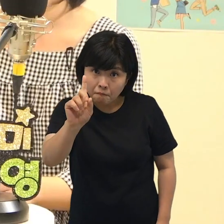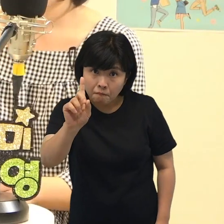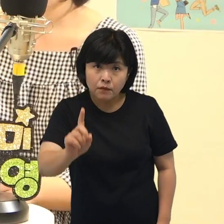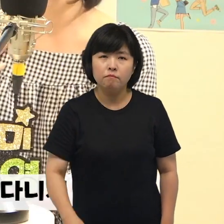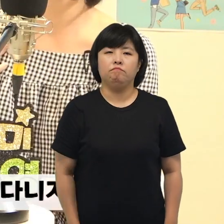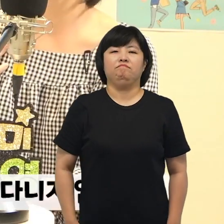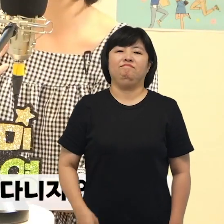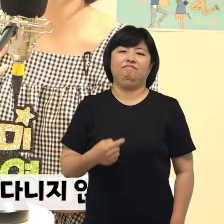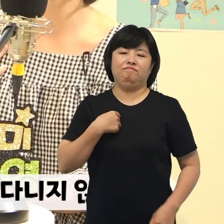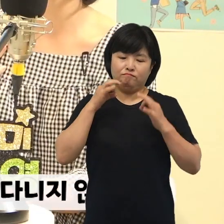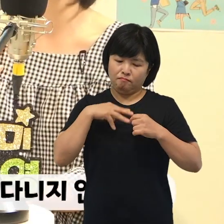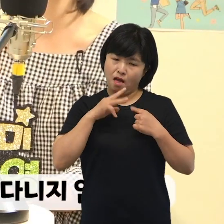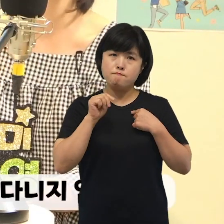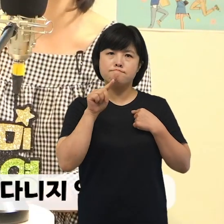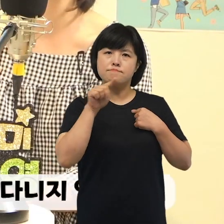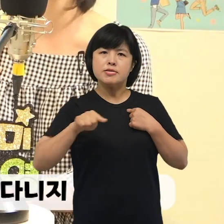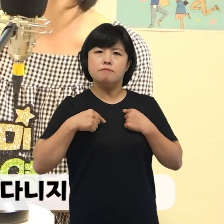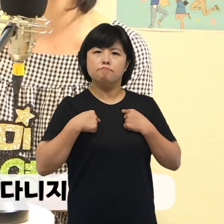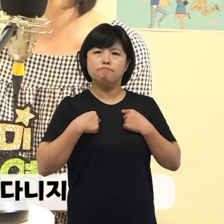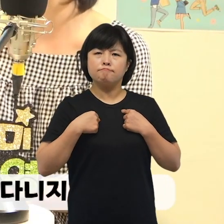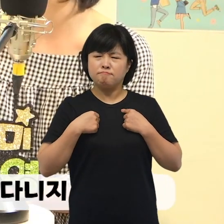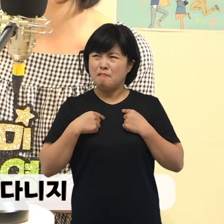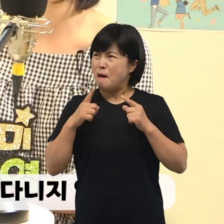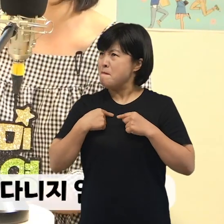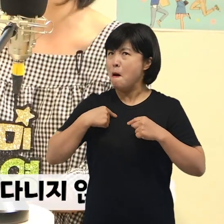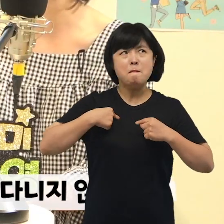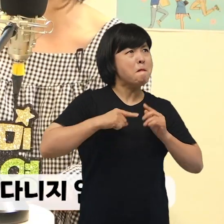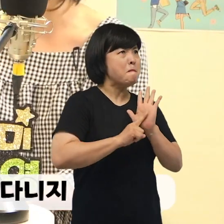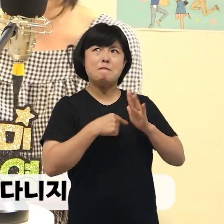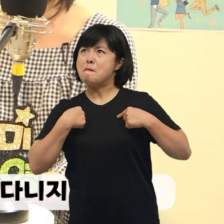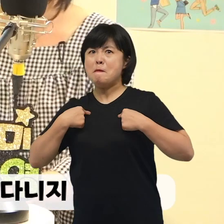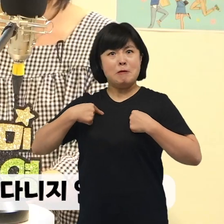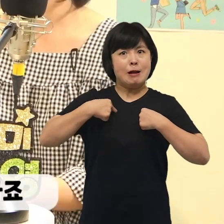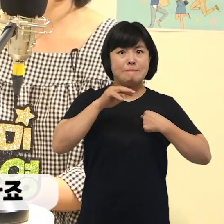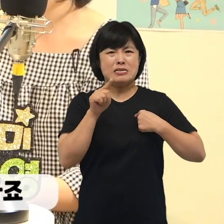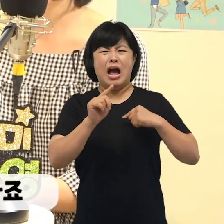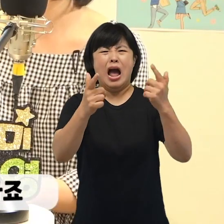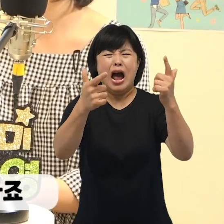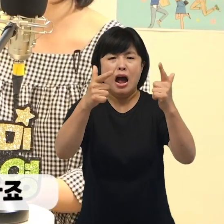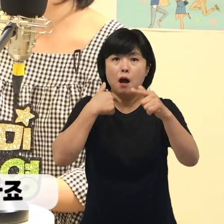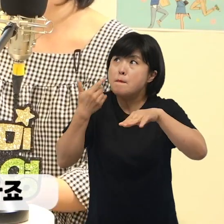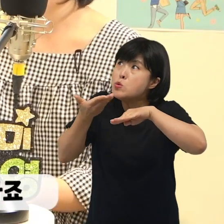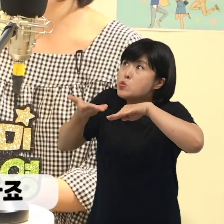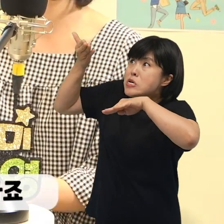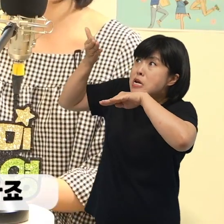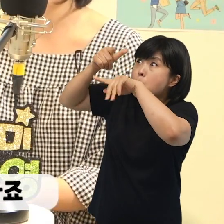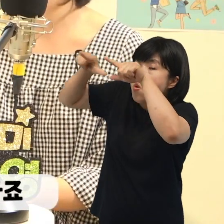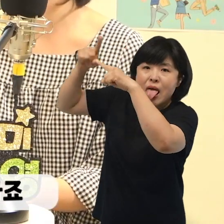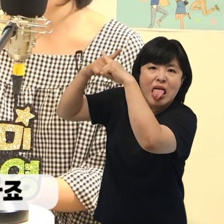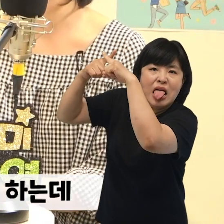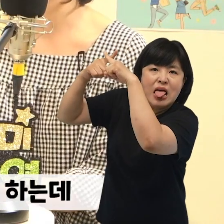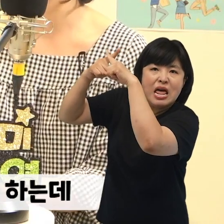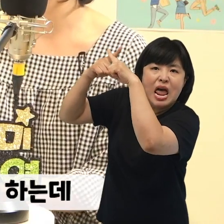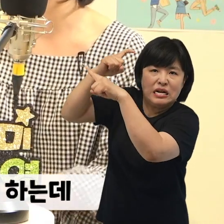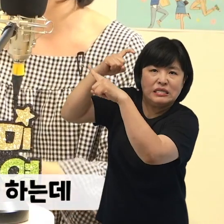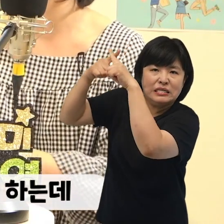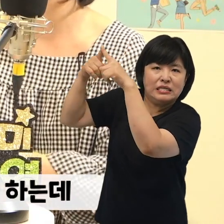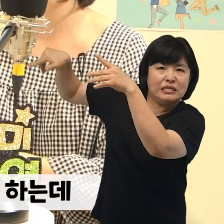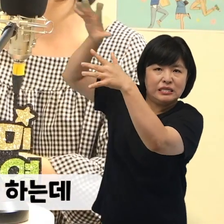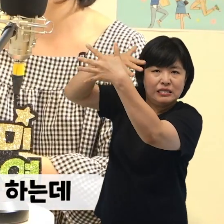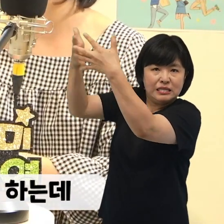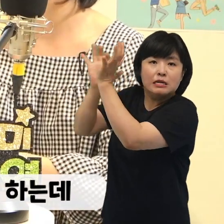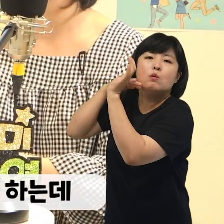뭐냐면 우리는 우리 보고 MZ세대라고 열심히 떠들고 다니지 않아요. 저희 윗세대를 보통 X세대라고 하죠. 이제